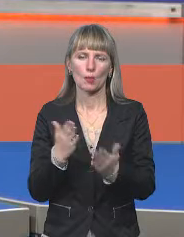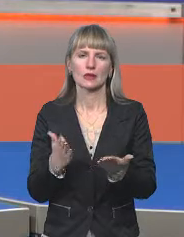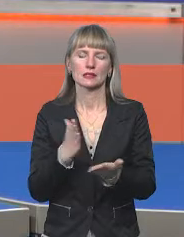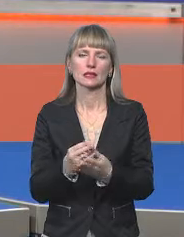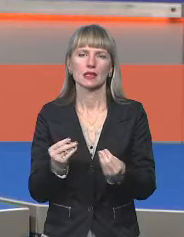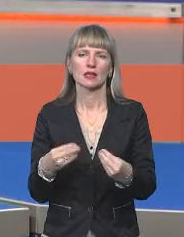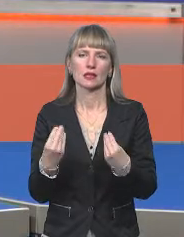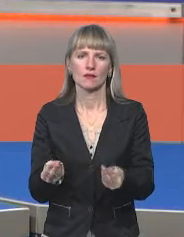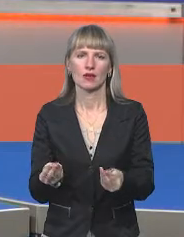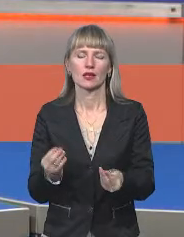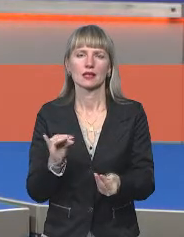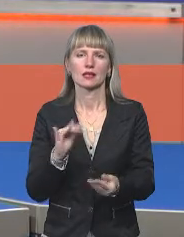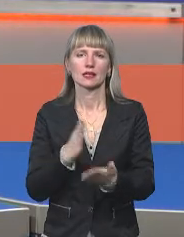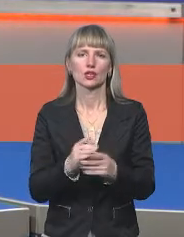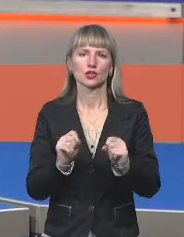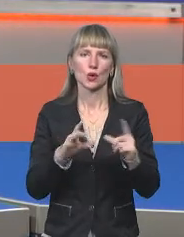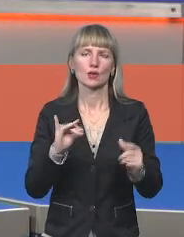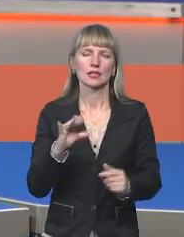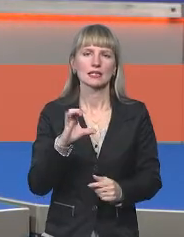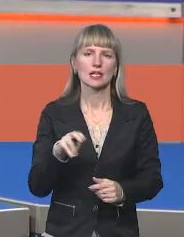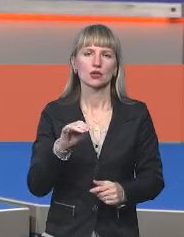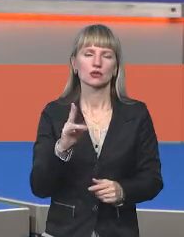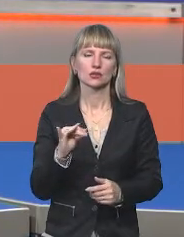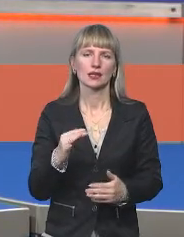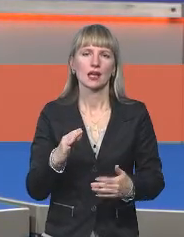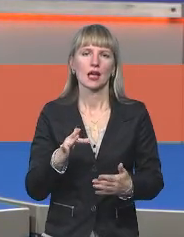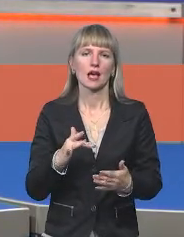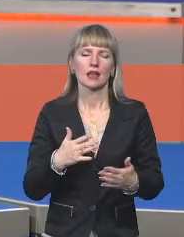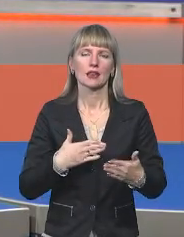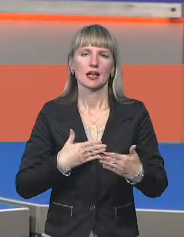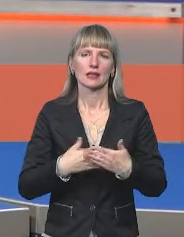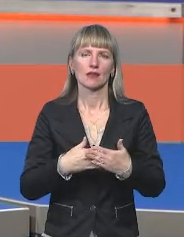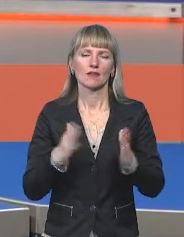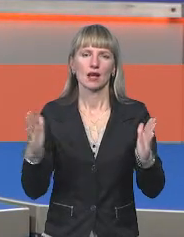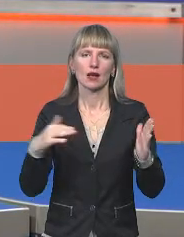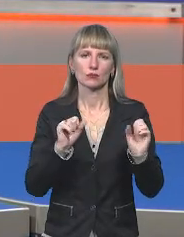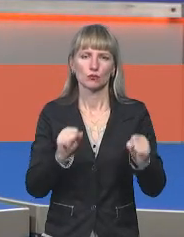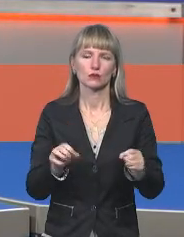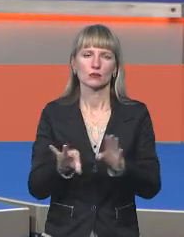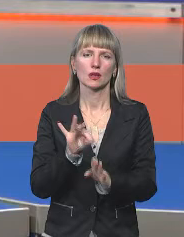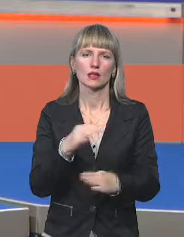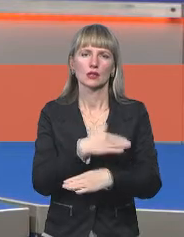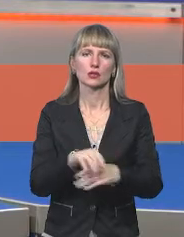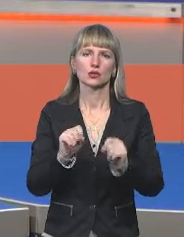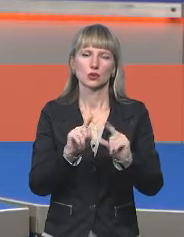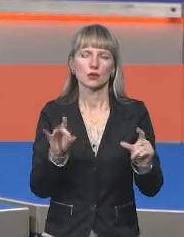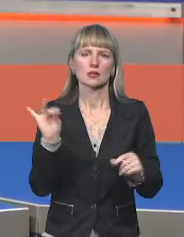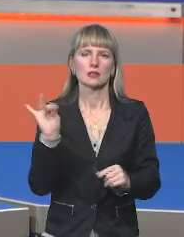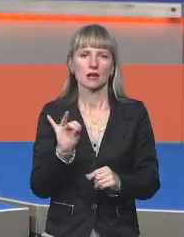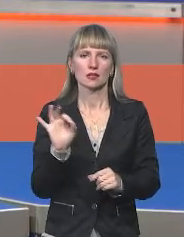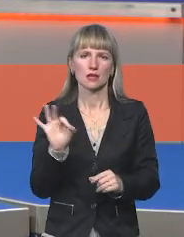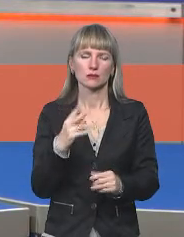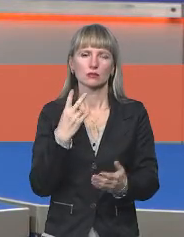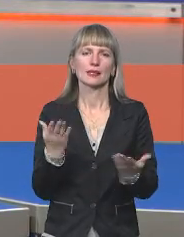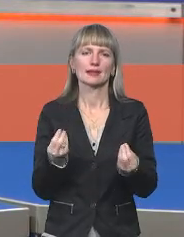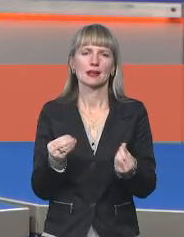кошти виділялись. А так є школи і садочки. Тобто на інтерактивній карті можна обрати за адресою школу і одразу випаде,